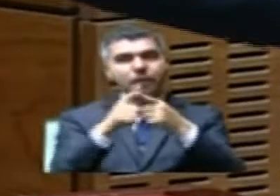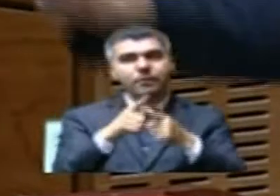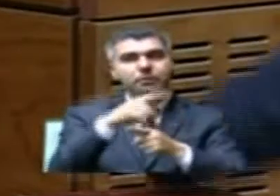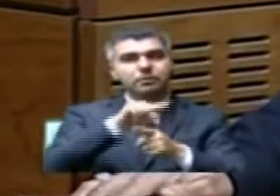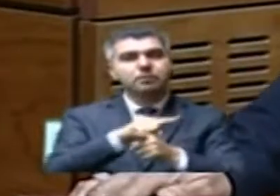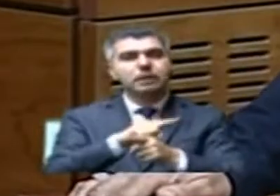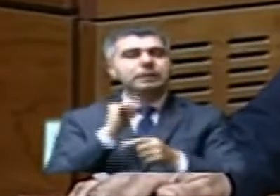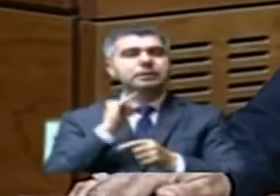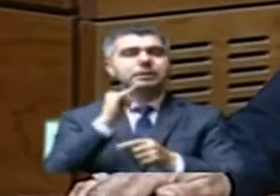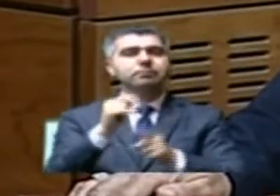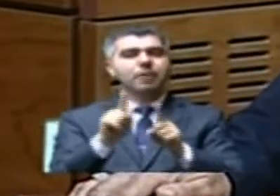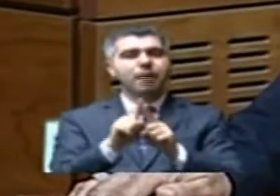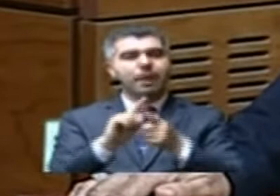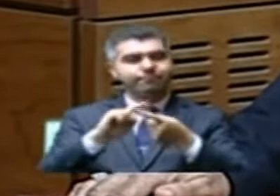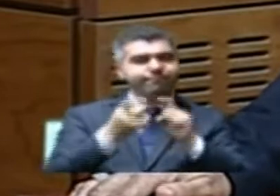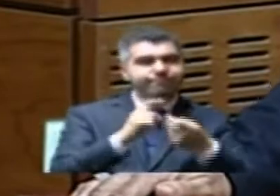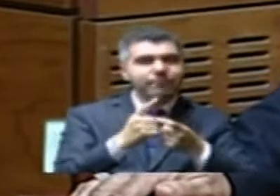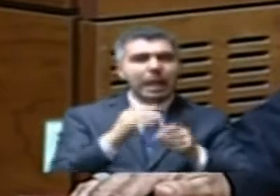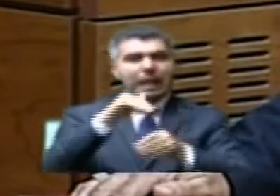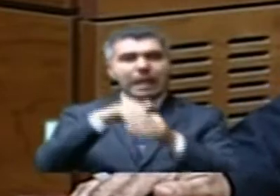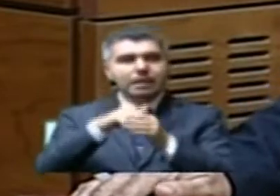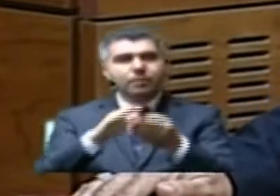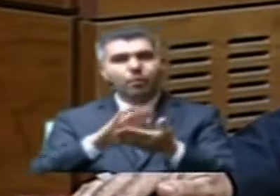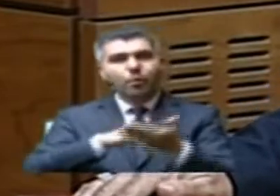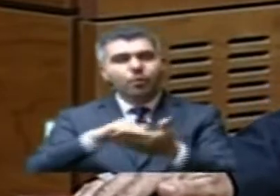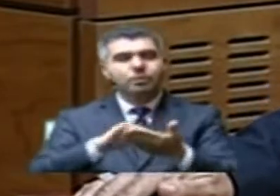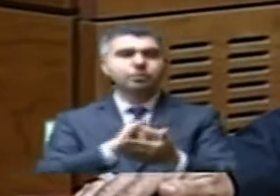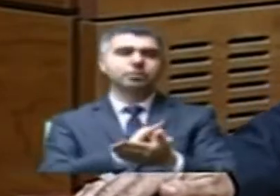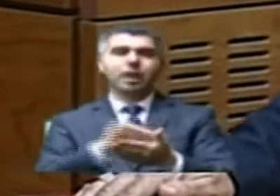ونبتعد عن النظرة الحزبية الضيقة في تدبير مجال التربية والتعليم.